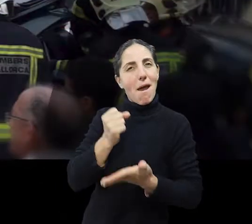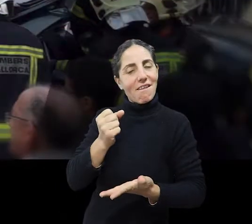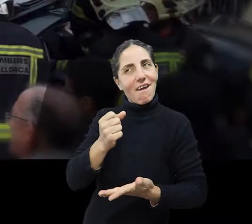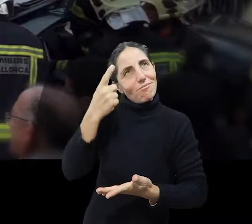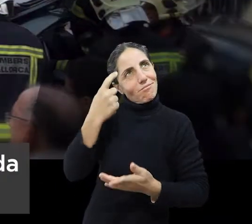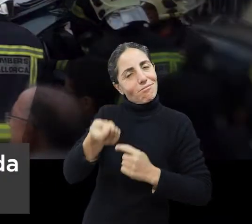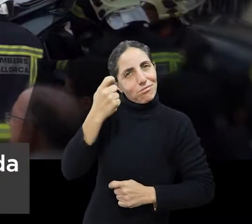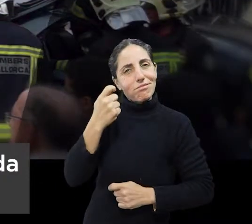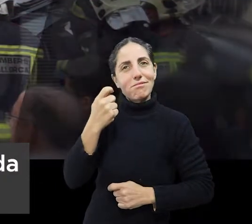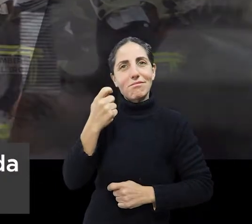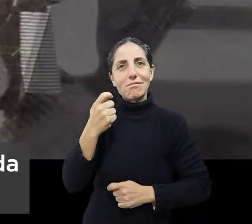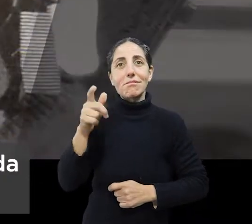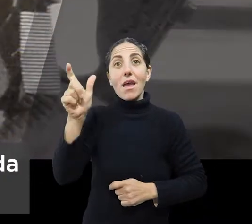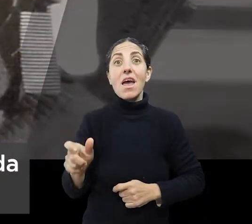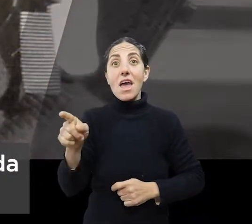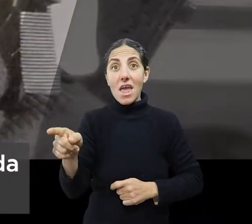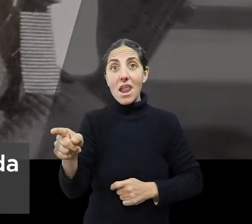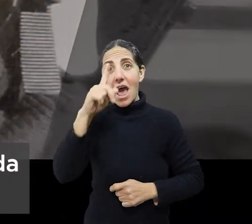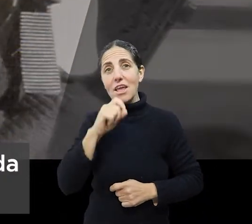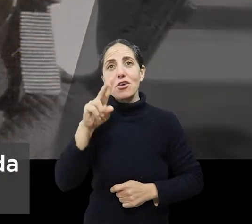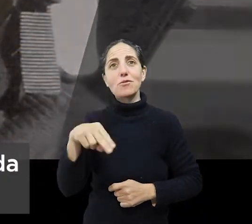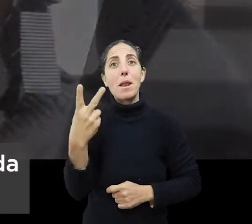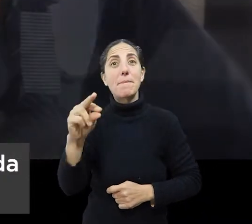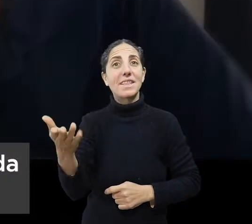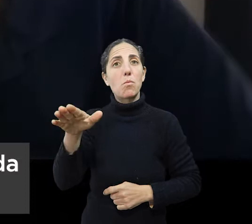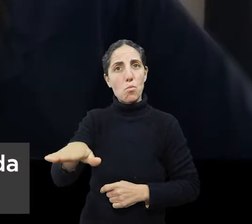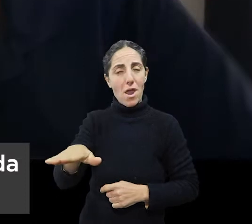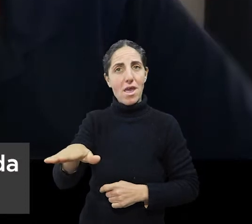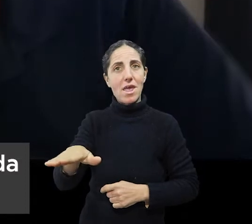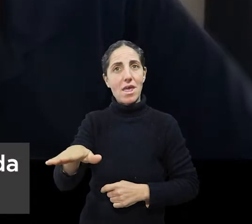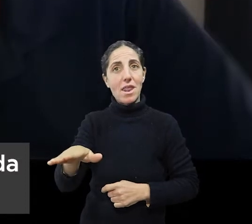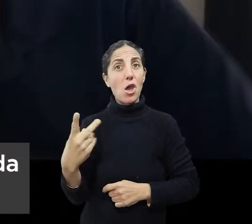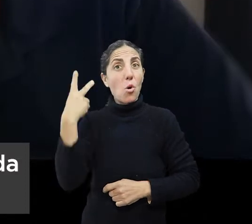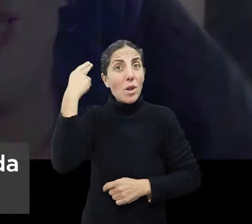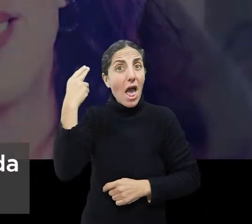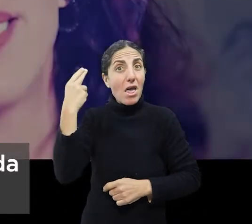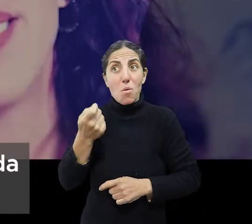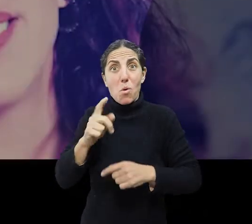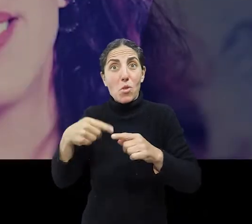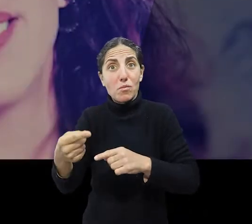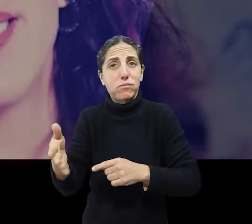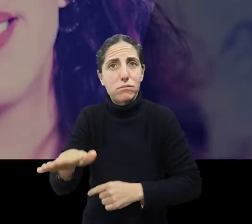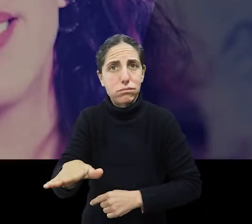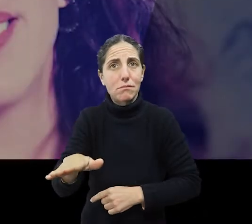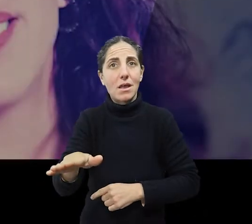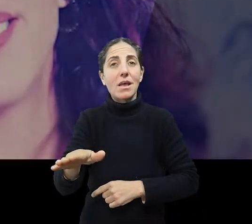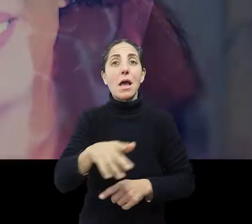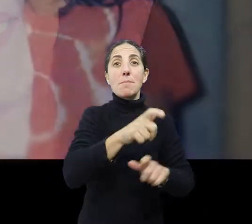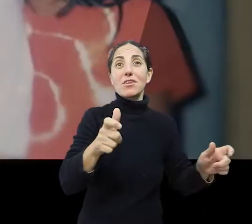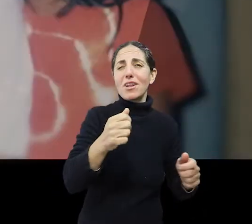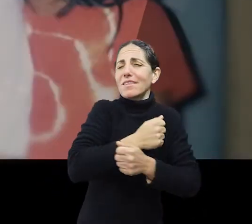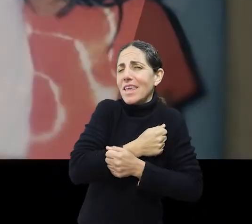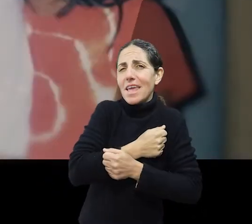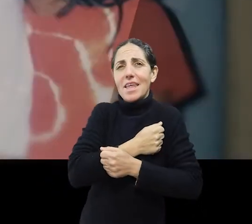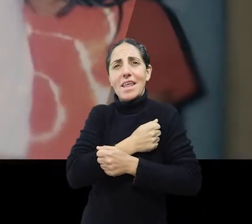empremta. Joan Cifuentes ens va deixar de manera sobtada el 2020, poc després d'haver-se jubilat. Estimat, valorat